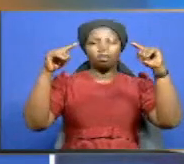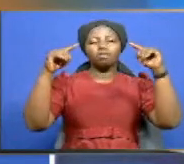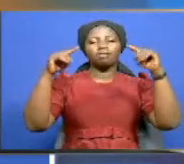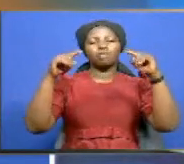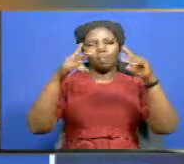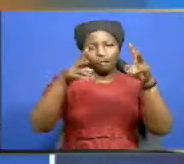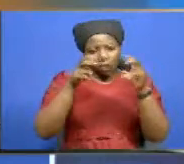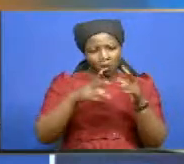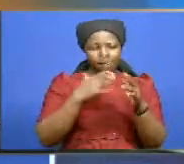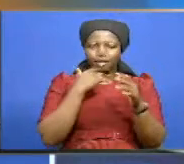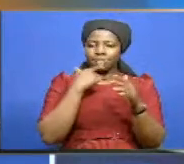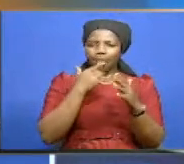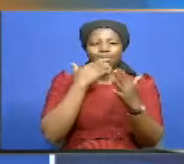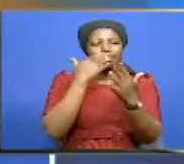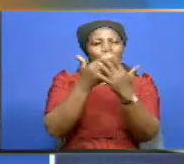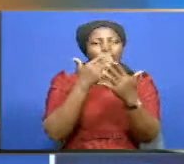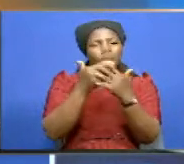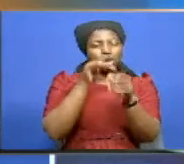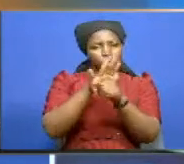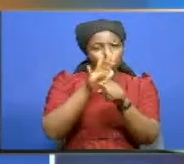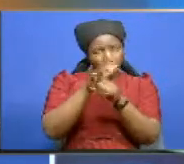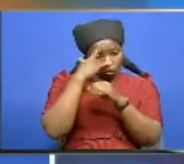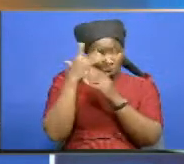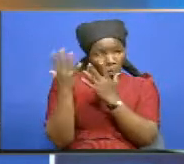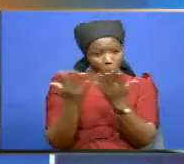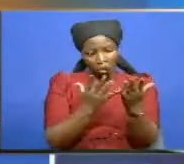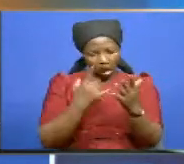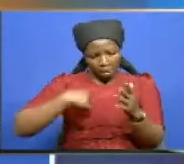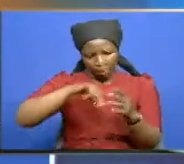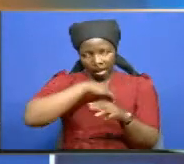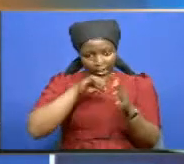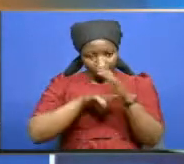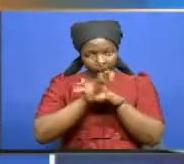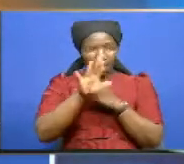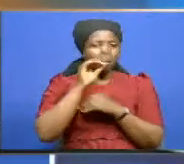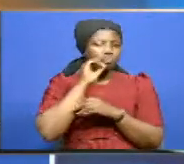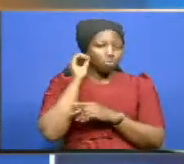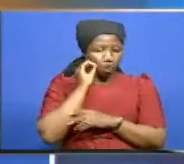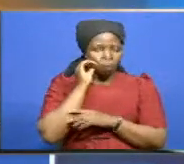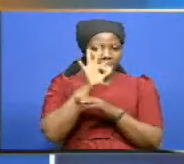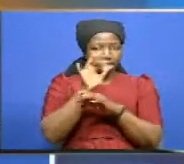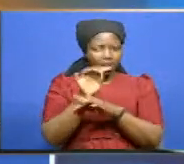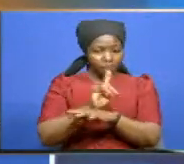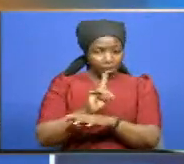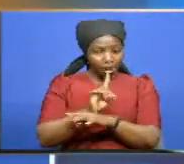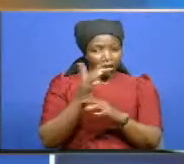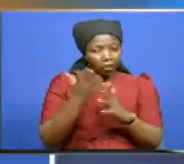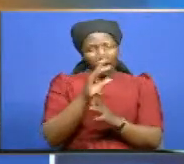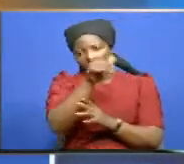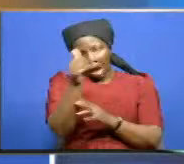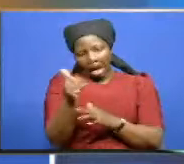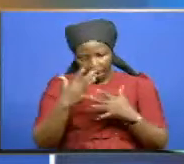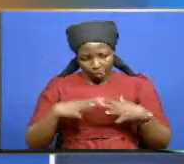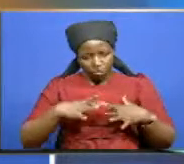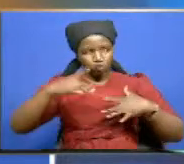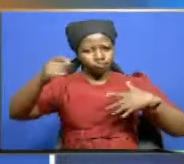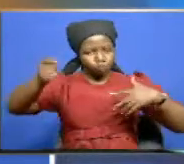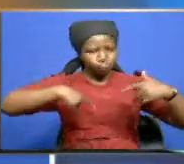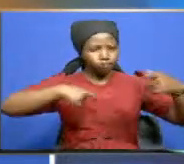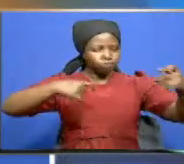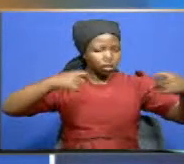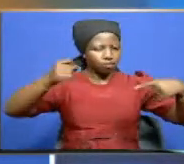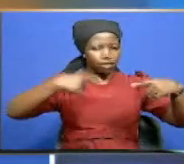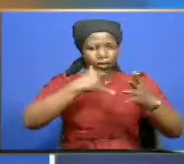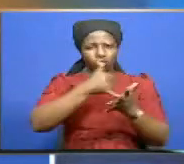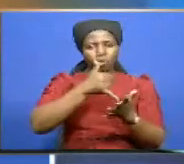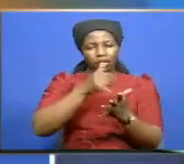mtazamaji, tunasema shukrani za dhati kwa kutukaribisha nyumbani kwako kwa dakika 30, ambapo wengine walikuwa natuma jumbe zao akiwemo